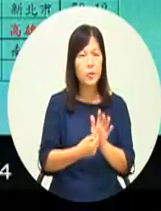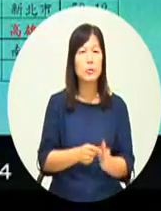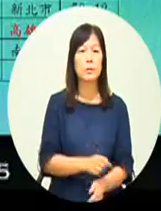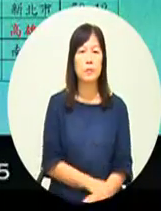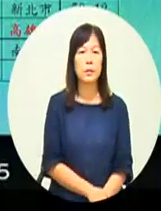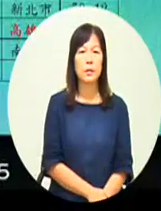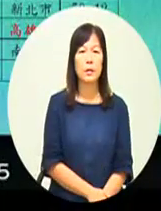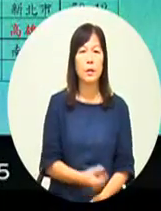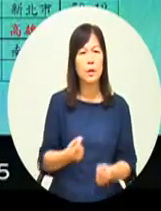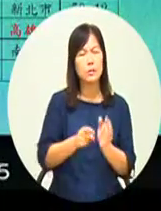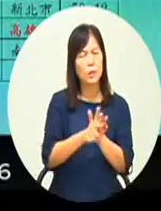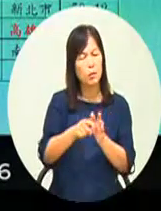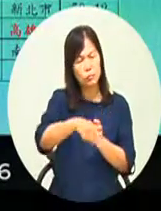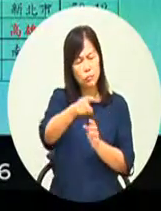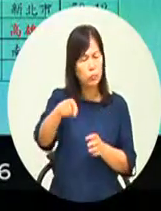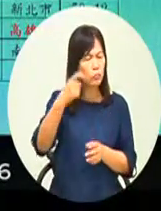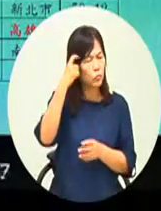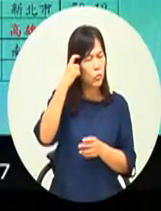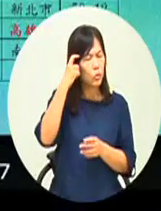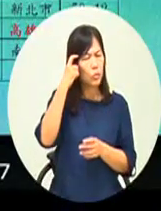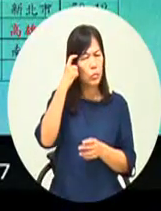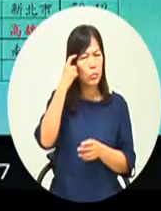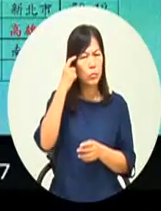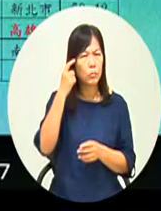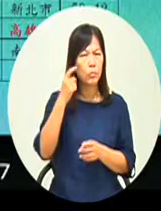好像他们都不会